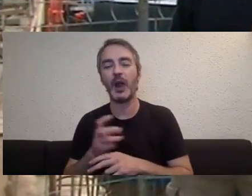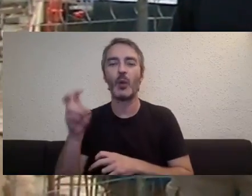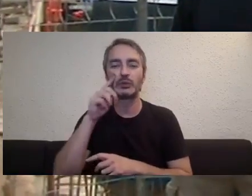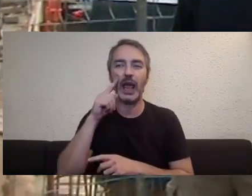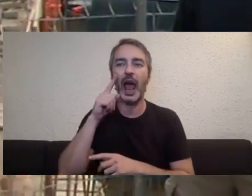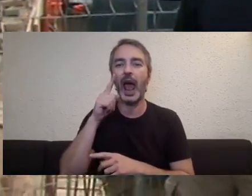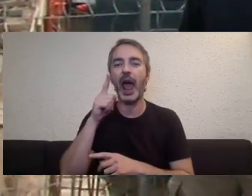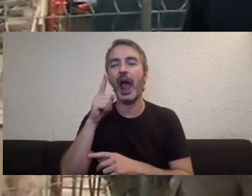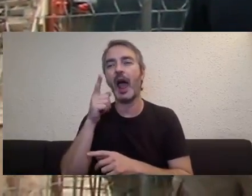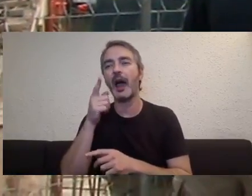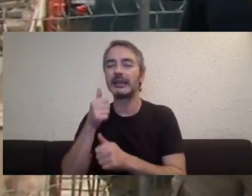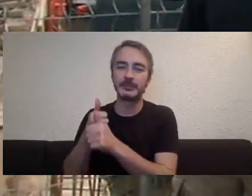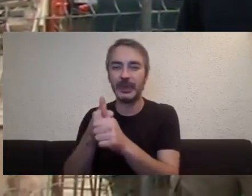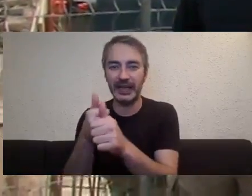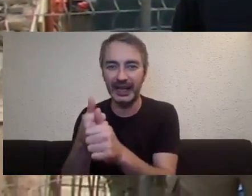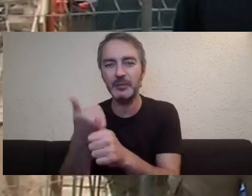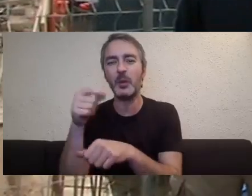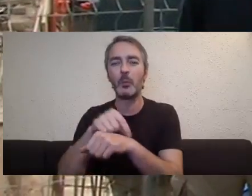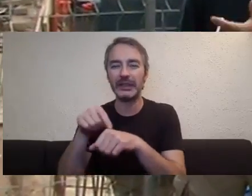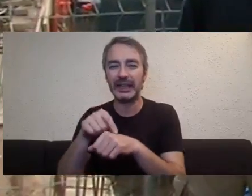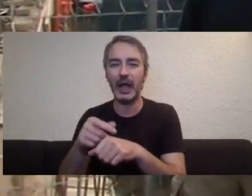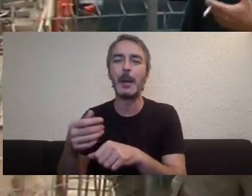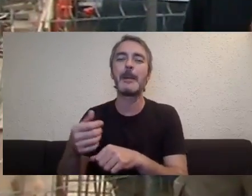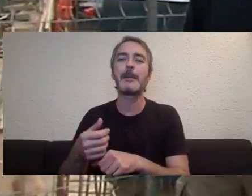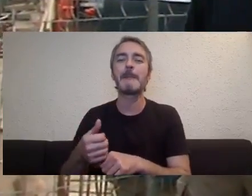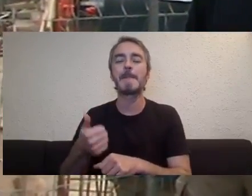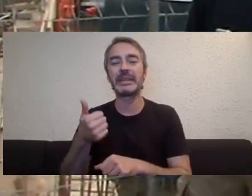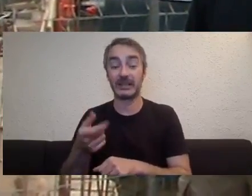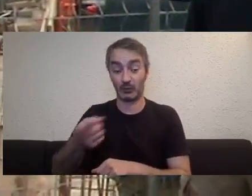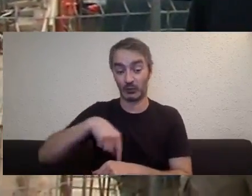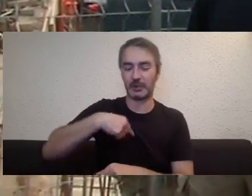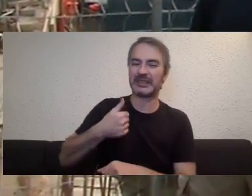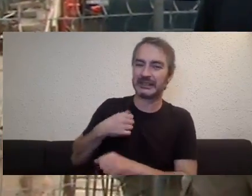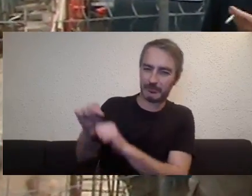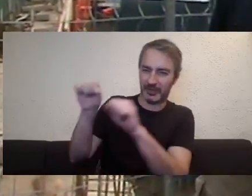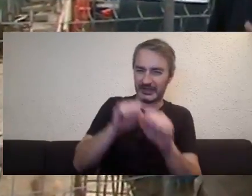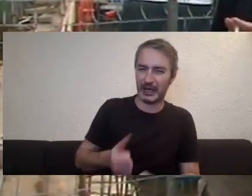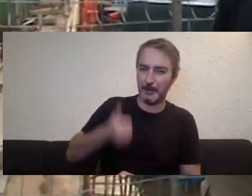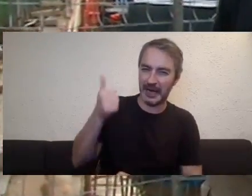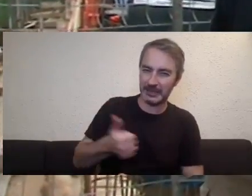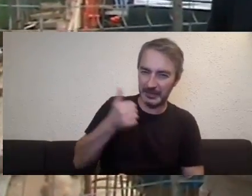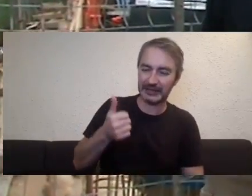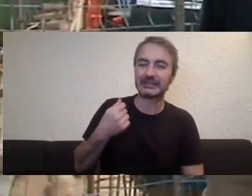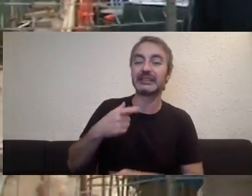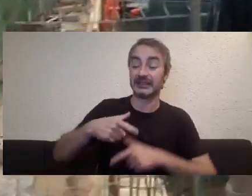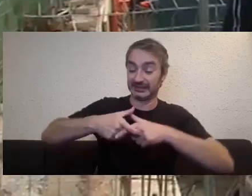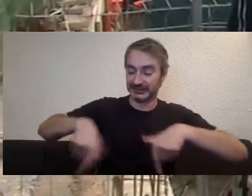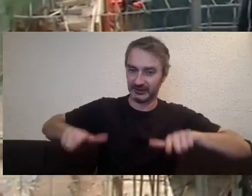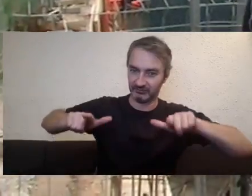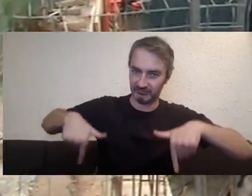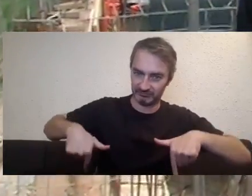al darrere o de la gent que hi vivia, hi havia hagut molt més una tendència a fer resistències actives, no? És a dir, molt més el tema de